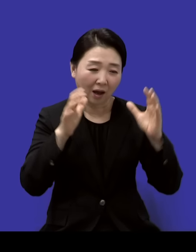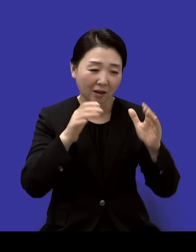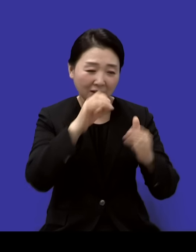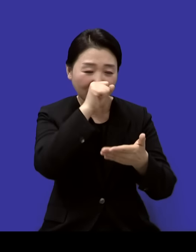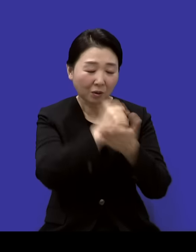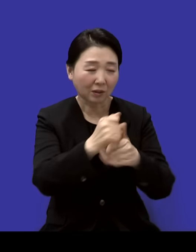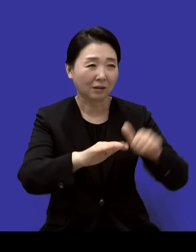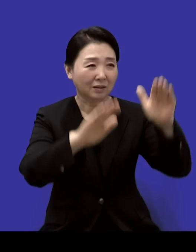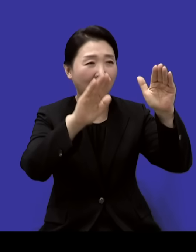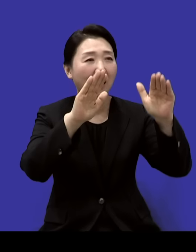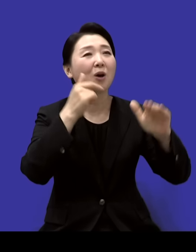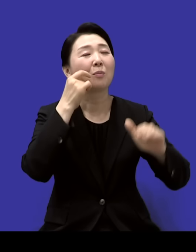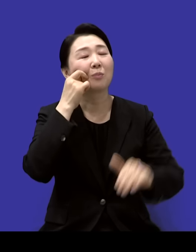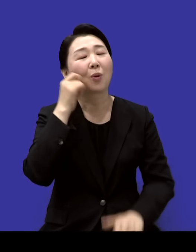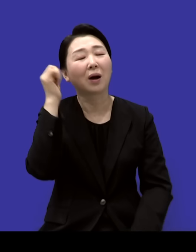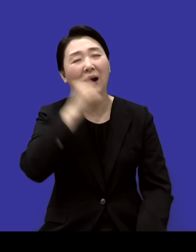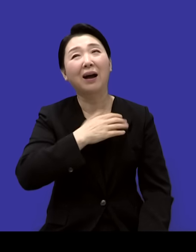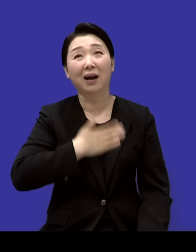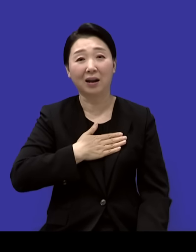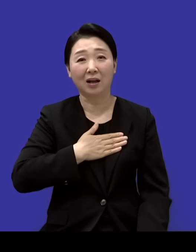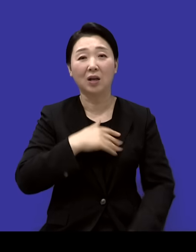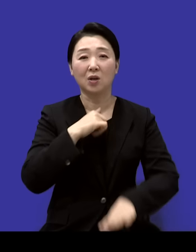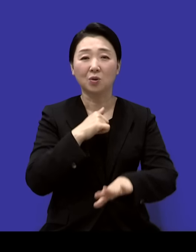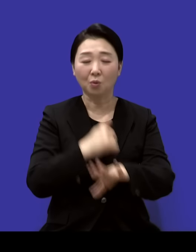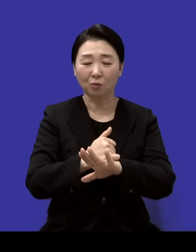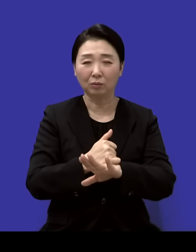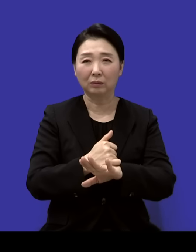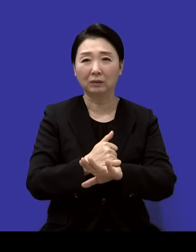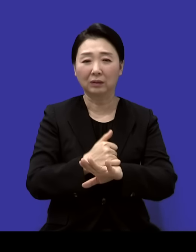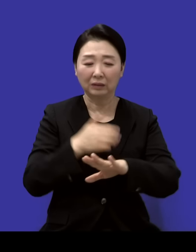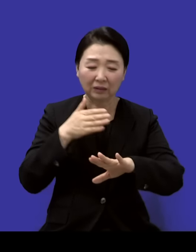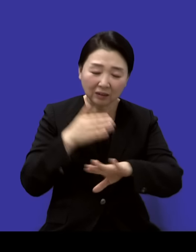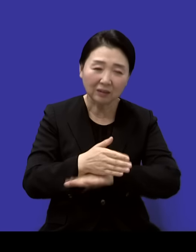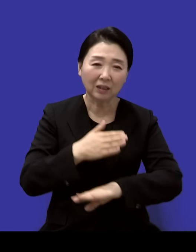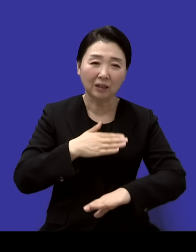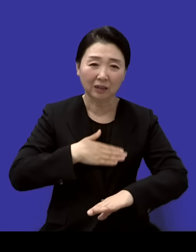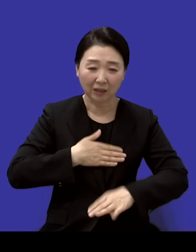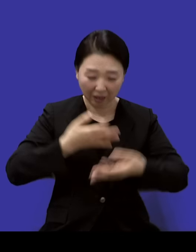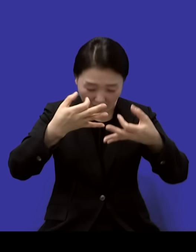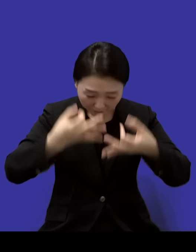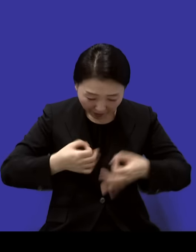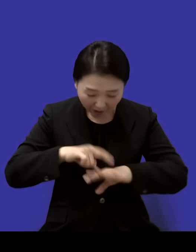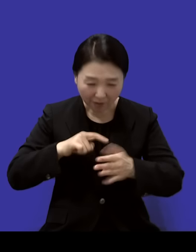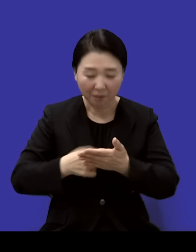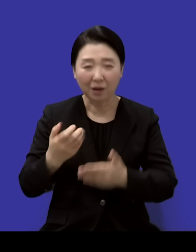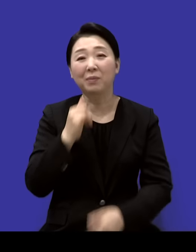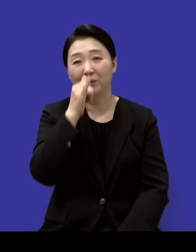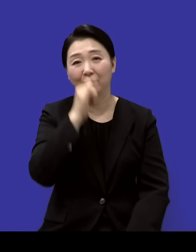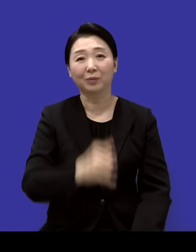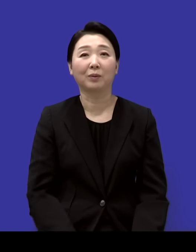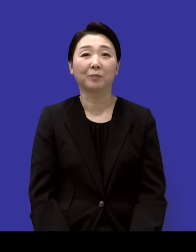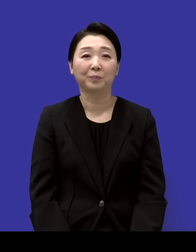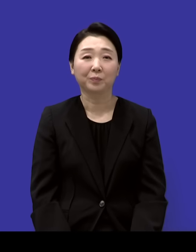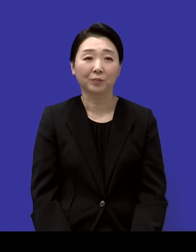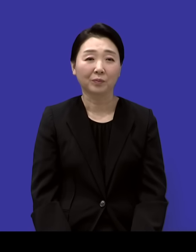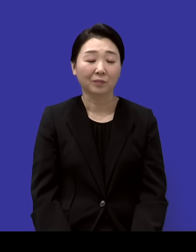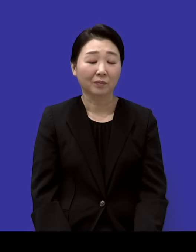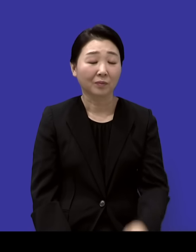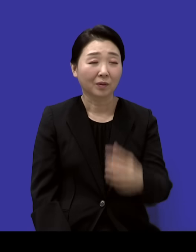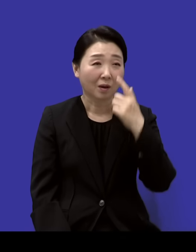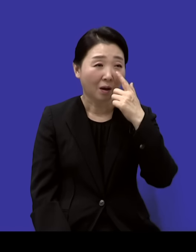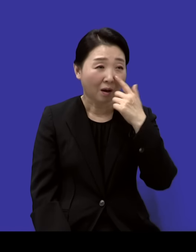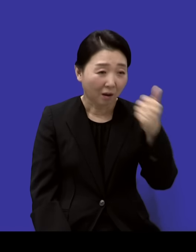도출이 되면서 뒤늦게 저의 아픔을 보기 시작했던 것 같아요. 네. 이게 막 이게 두 분이 따로 떨어뜨려 놓고 보면 정말